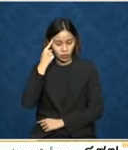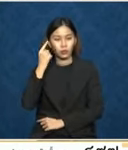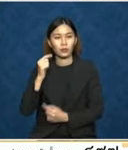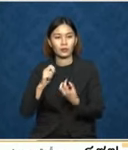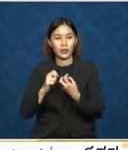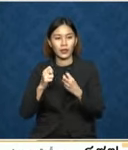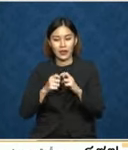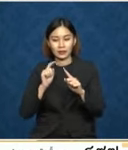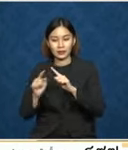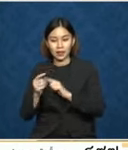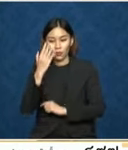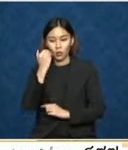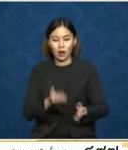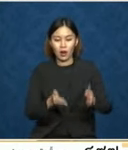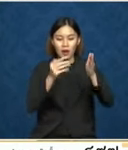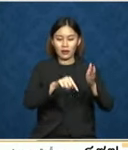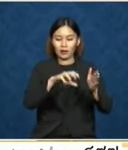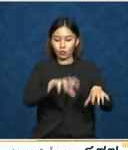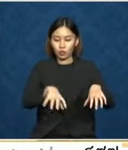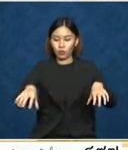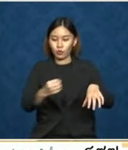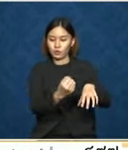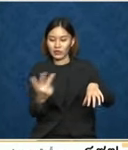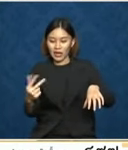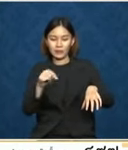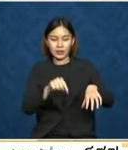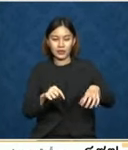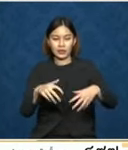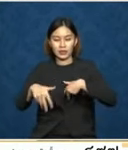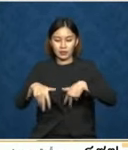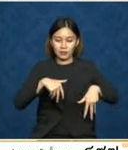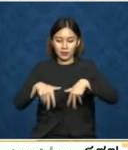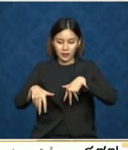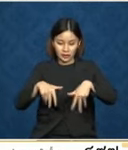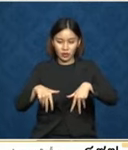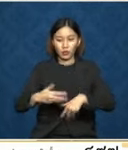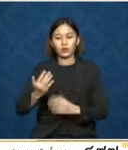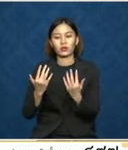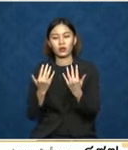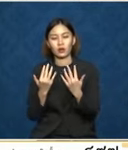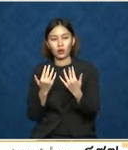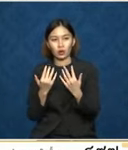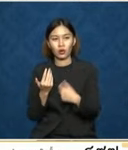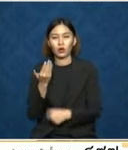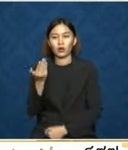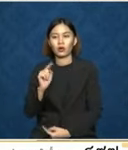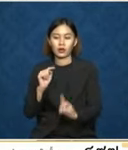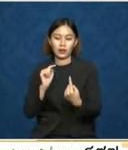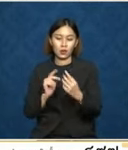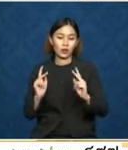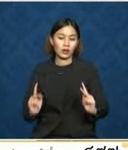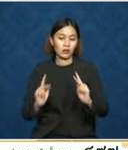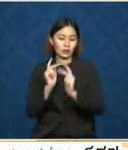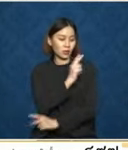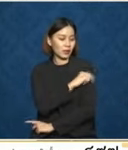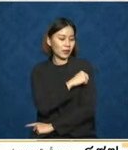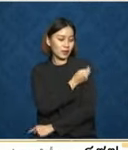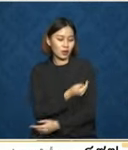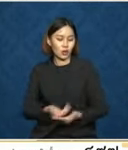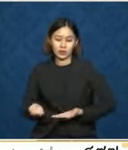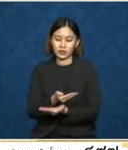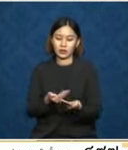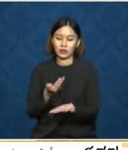ถึงการขาดแคนอาคารดังกล่าวทั้ง 3อาคารที่พี่น้องประชาชนชาวอำเภอบ้านโป่งได้รอคอยจึงขอให้กระทรวงสาธารณสุขได้เร่งพิจารณา